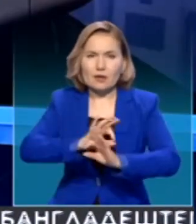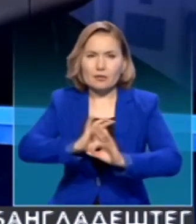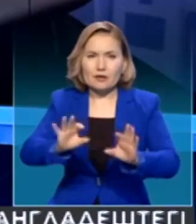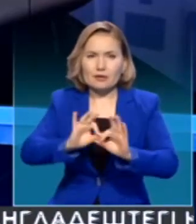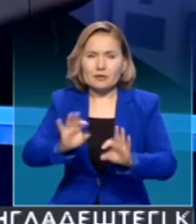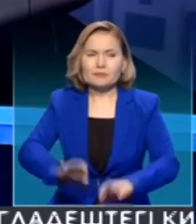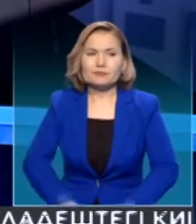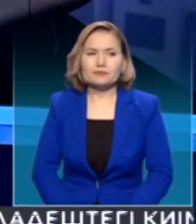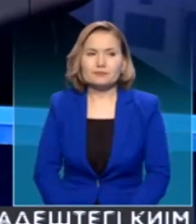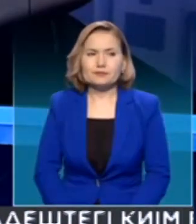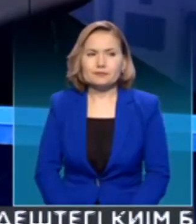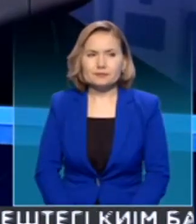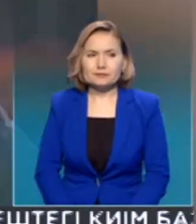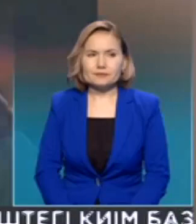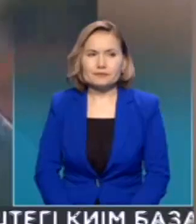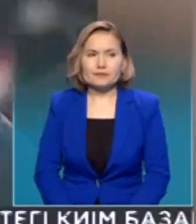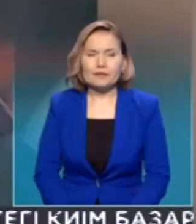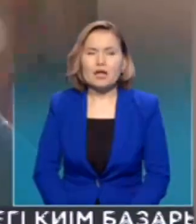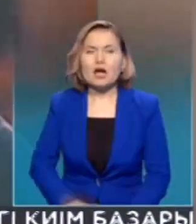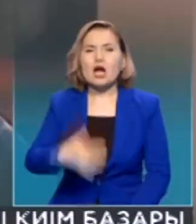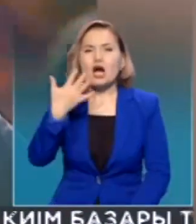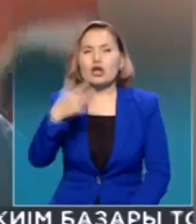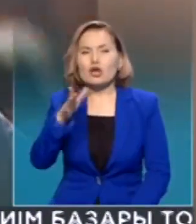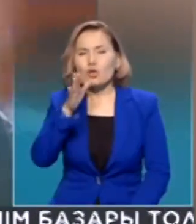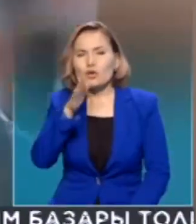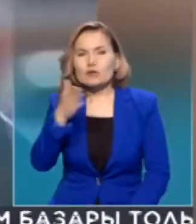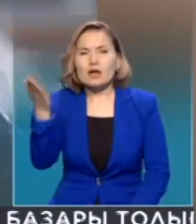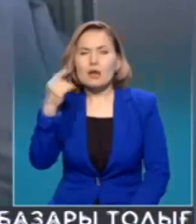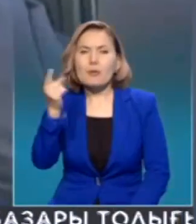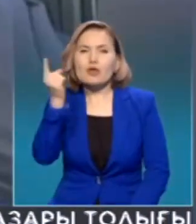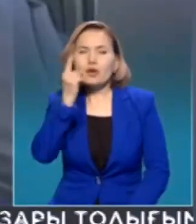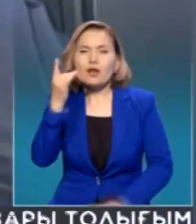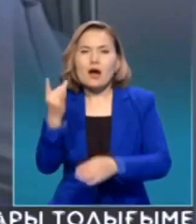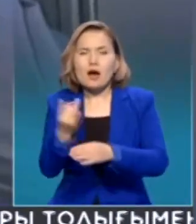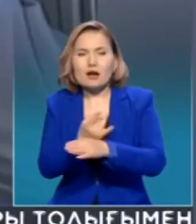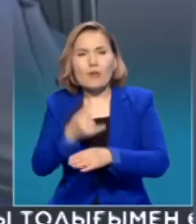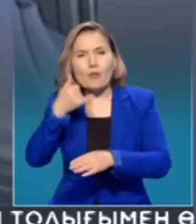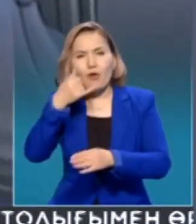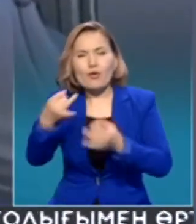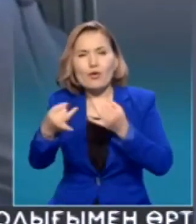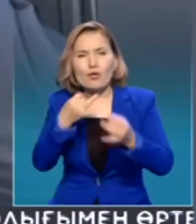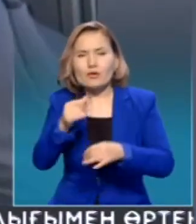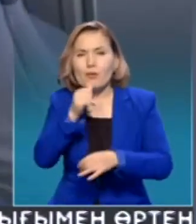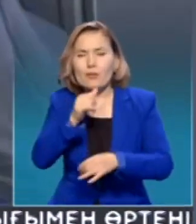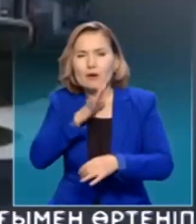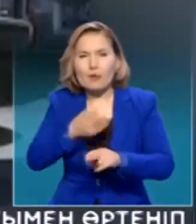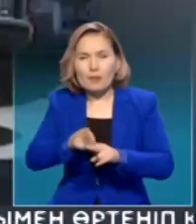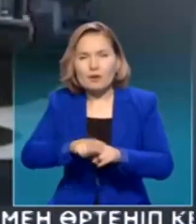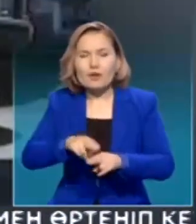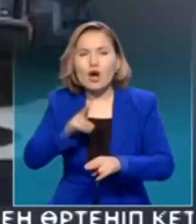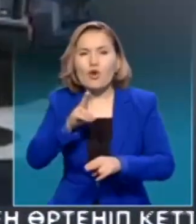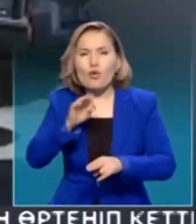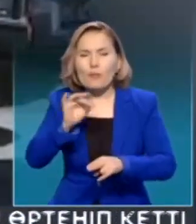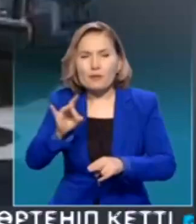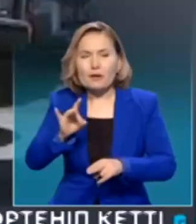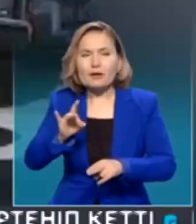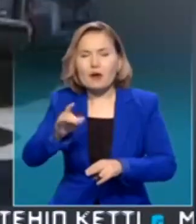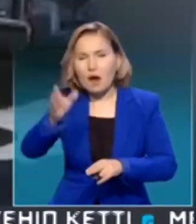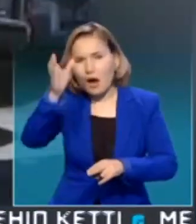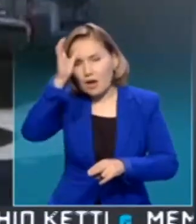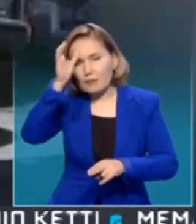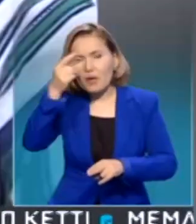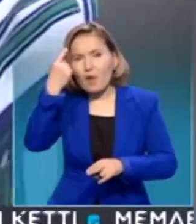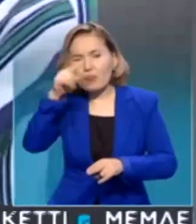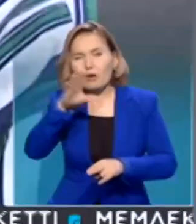толырақ айтсын. Осыдан 50 жыл бұрын ұялы телефоннан алғаш рет қоңырау шалынды. Ал мұны жүзеге асырған Марти Купер есімді өнертапқыш. Ол сол